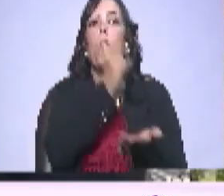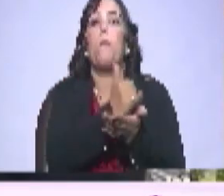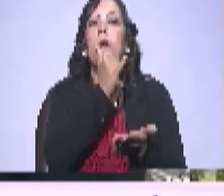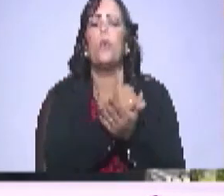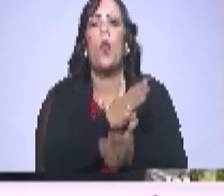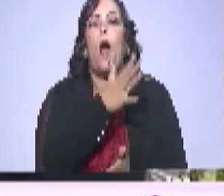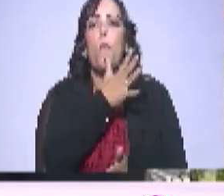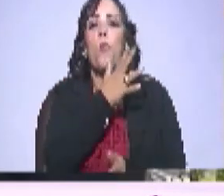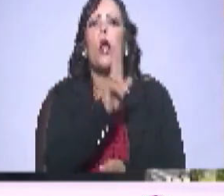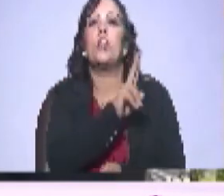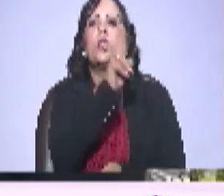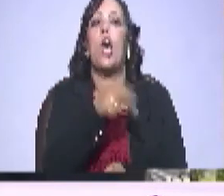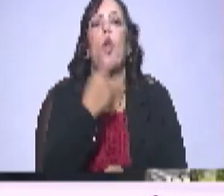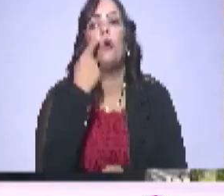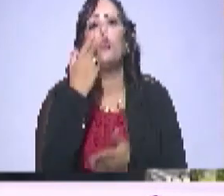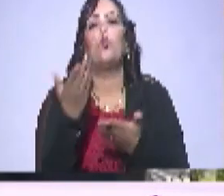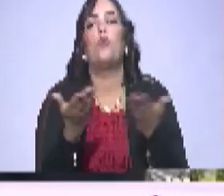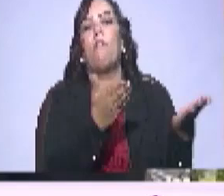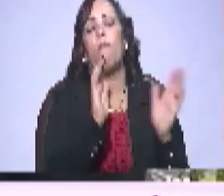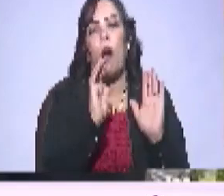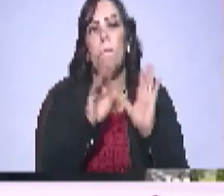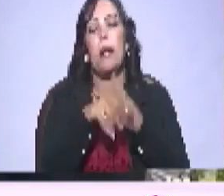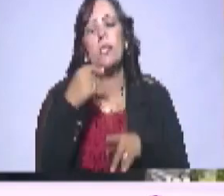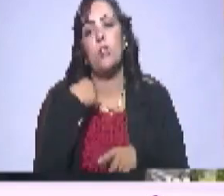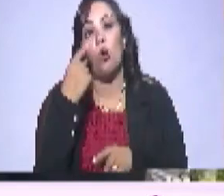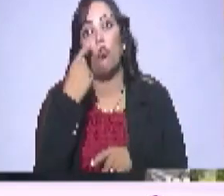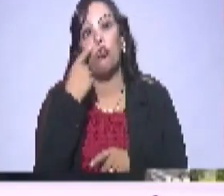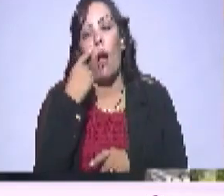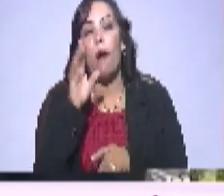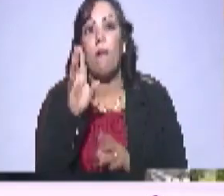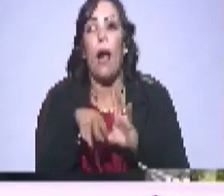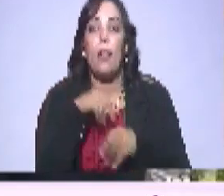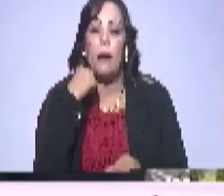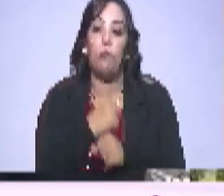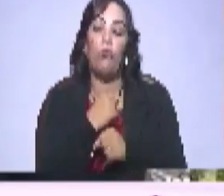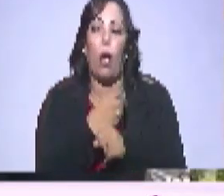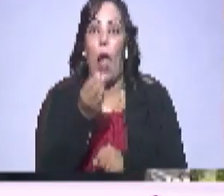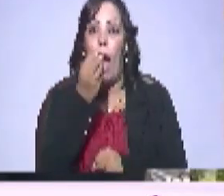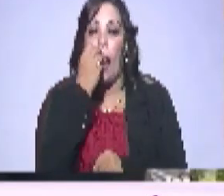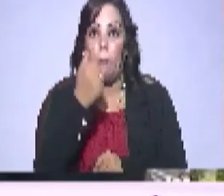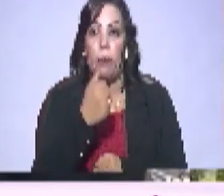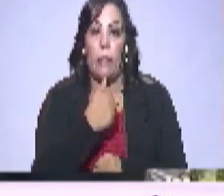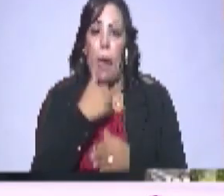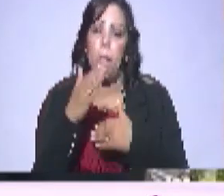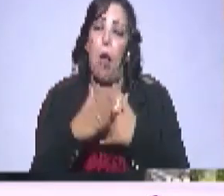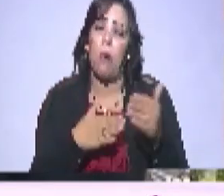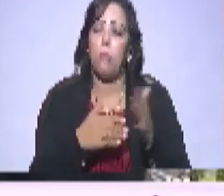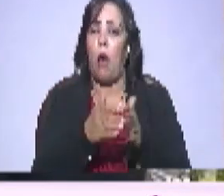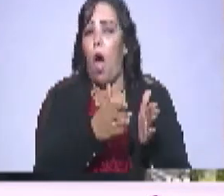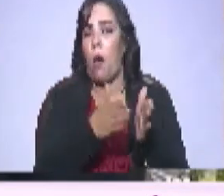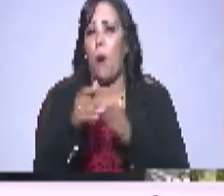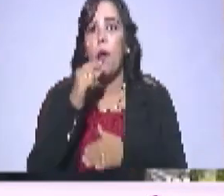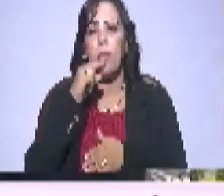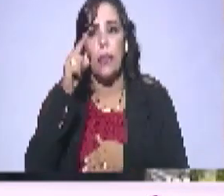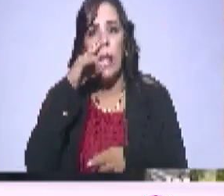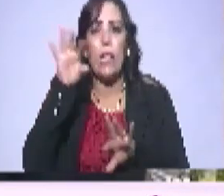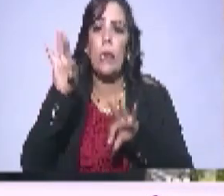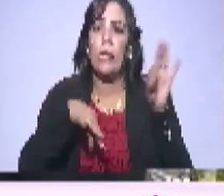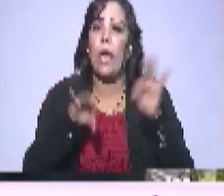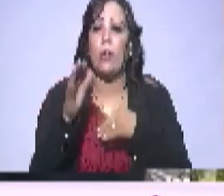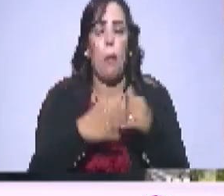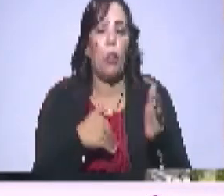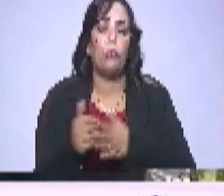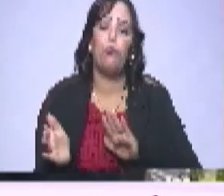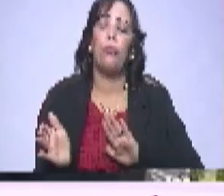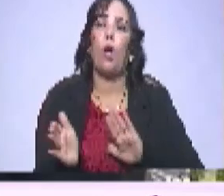بقى هم يقولوا ايه الموضوع يعني. لكن اللي انا شايفه ان احنا بنشتغل الاكل بتاعنا بعيدا عن الدين وبعيدا عن السياسه وبعيدا عن الكلام ده،